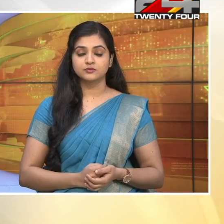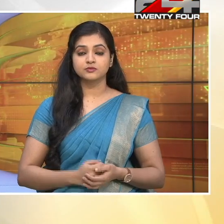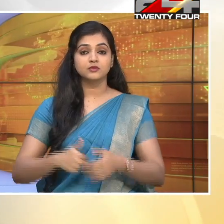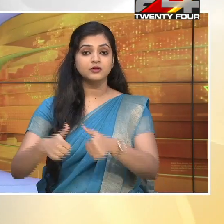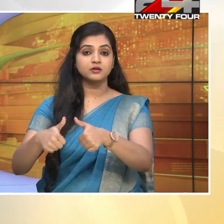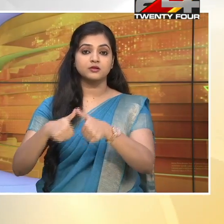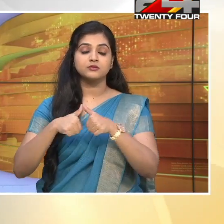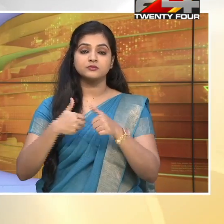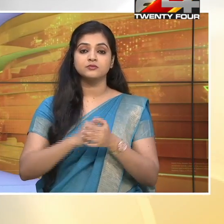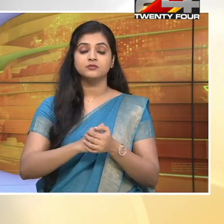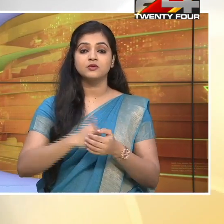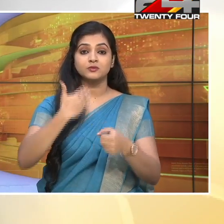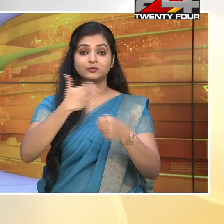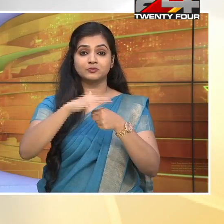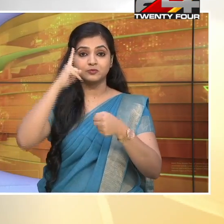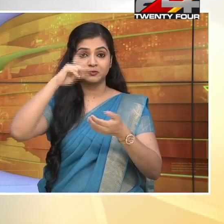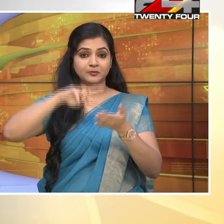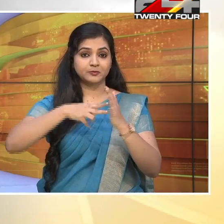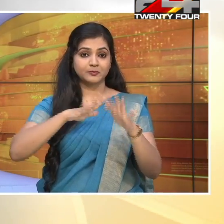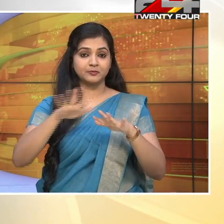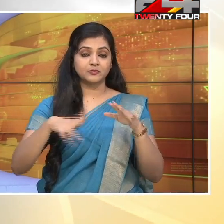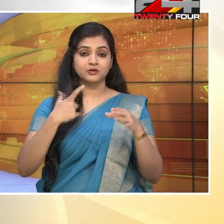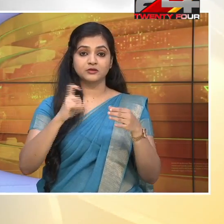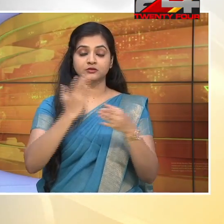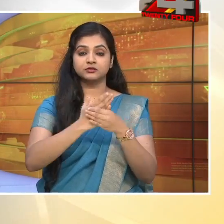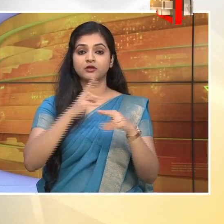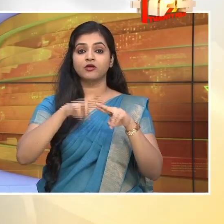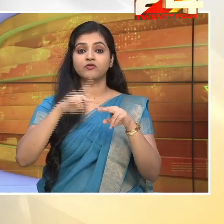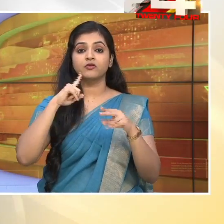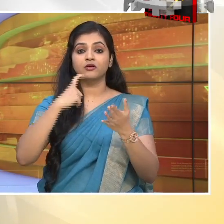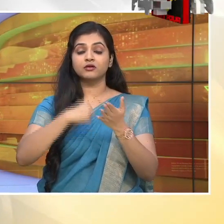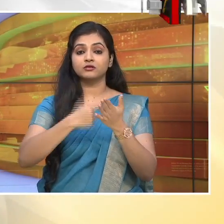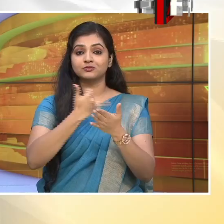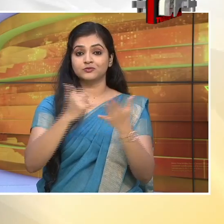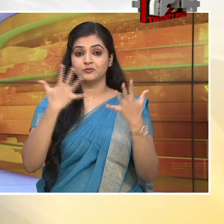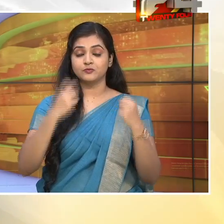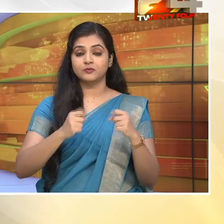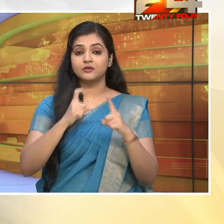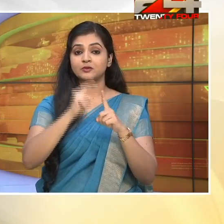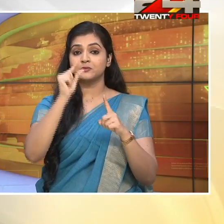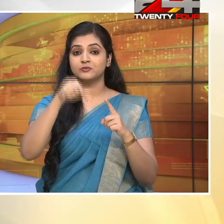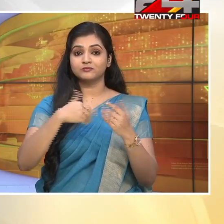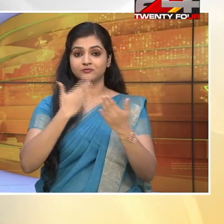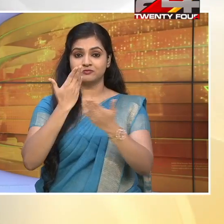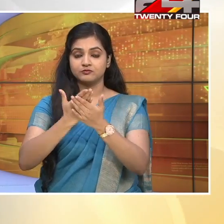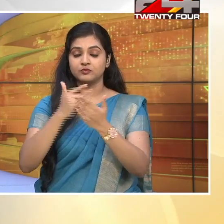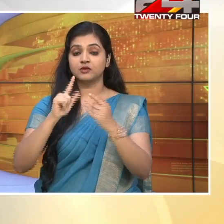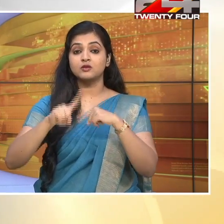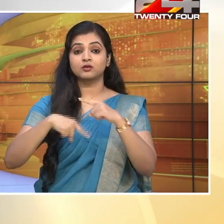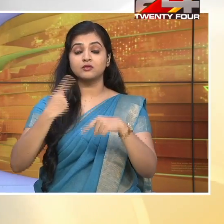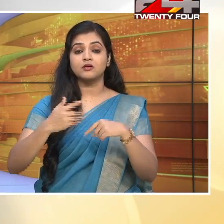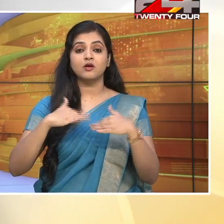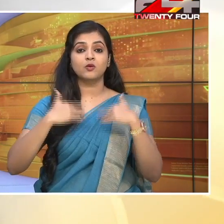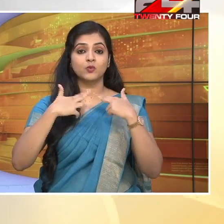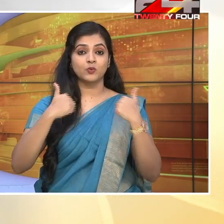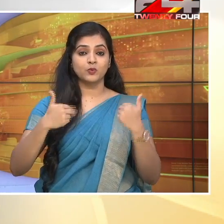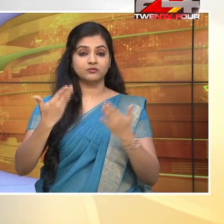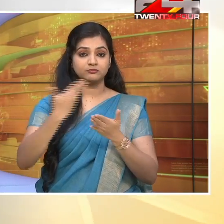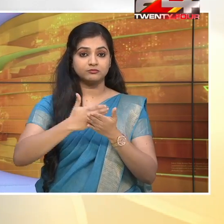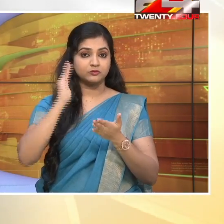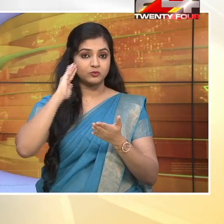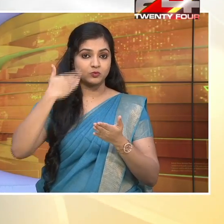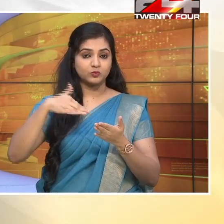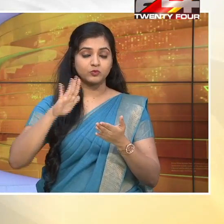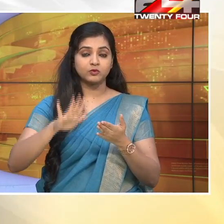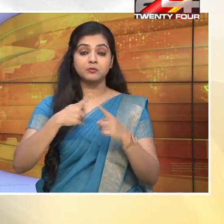ഉമേഷ്, ഈ വധഗൂഢാലോചന കേസുമായി ബന്ധപ്പെട്ട FIR റദ്ദാക്കണമെന്ന ദിലീപിന്റെ ഹർജി നാളെ ഹൈക്കോടതി സിംഗിൾ ബെഞ്ച്